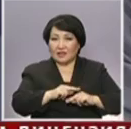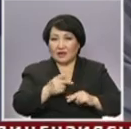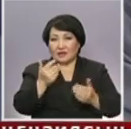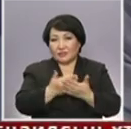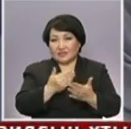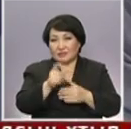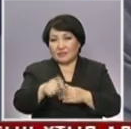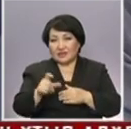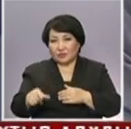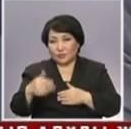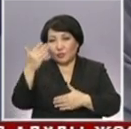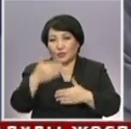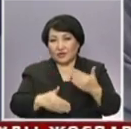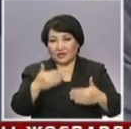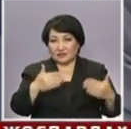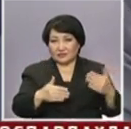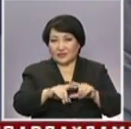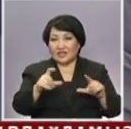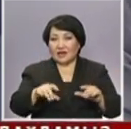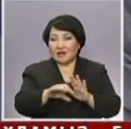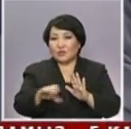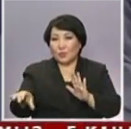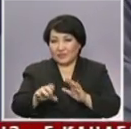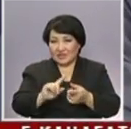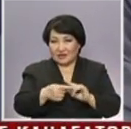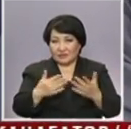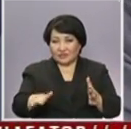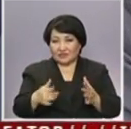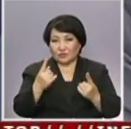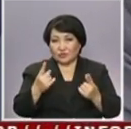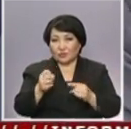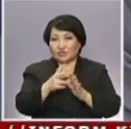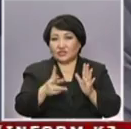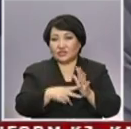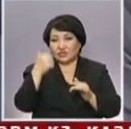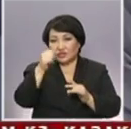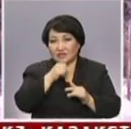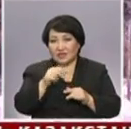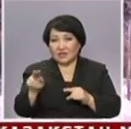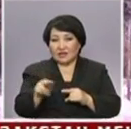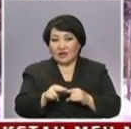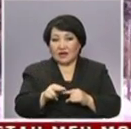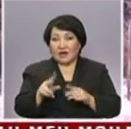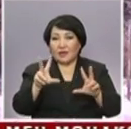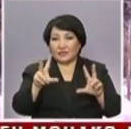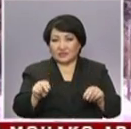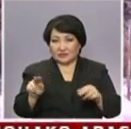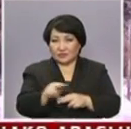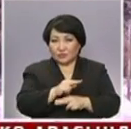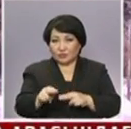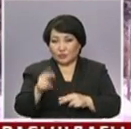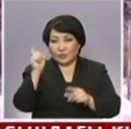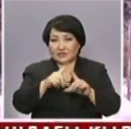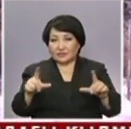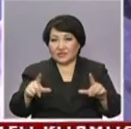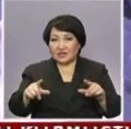Акциялында жөндеген біз. Білім басқармасы күрделі жөндеу жұмыстарын 2017 жылы жасауға уәде етті. Бұл мектептің ауласы